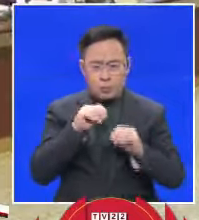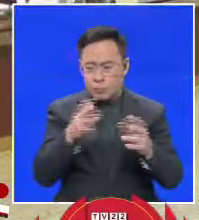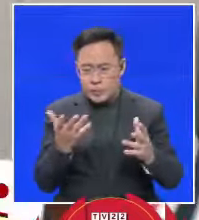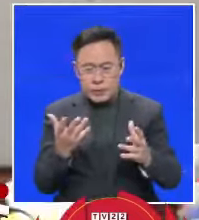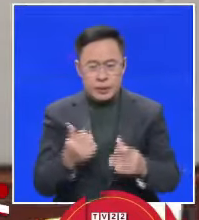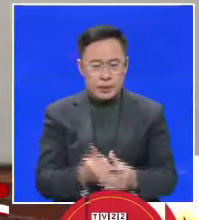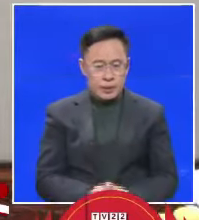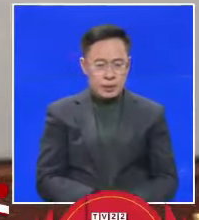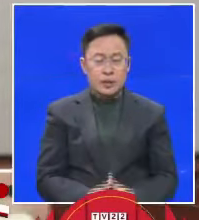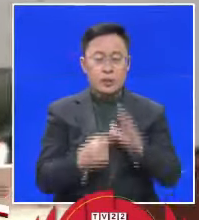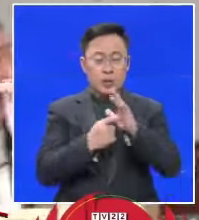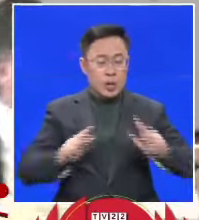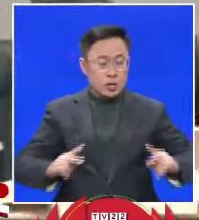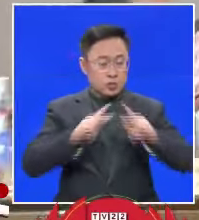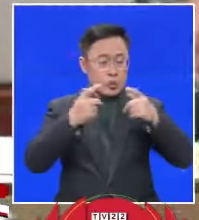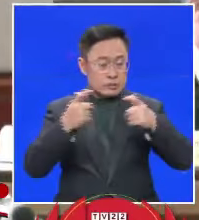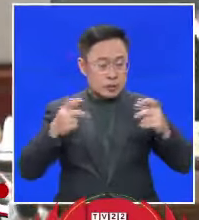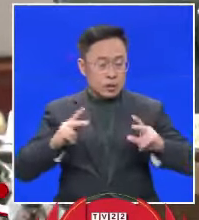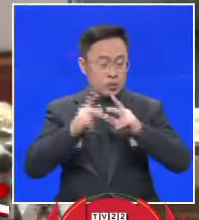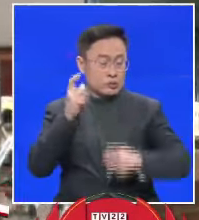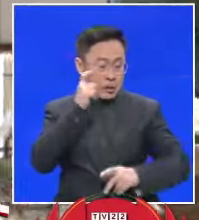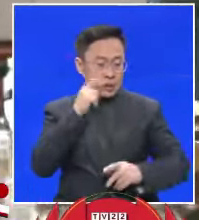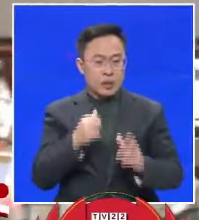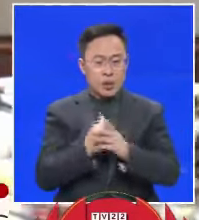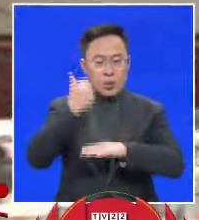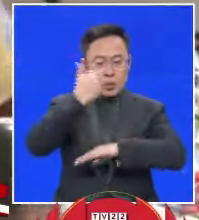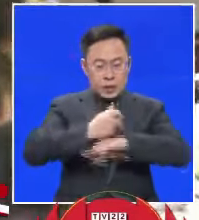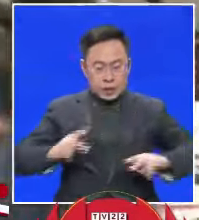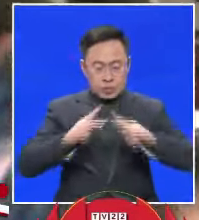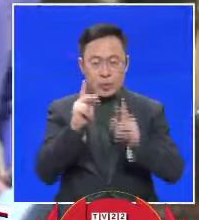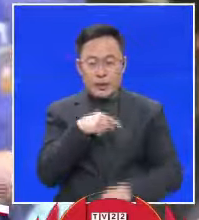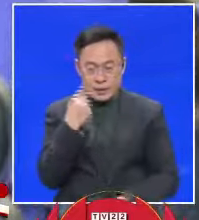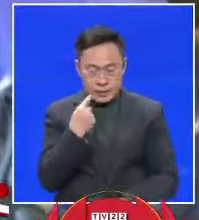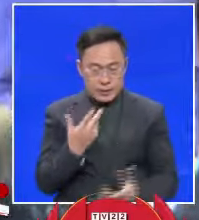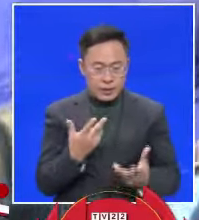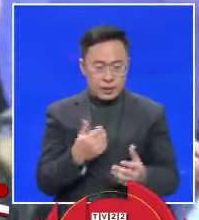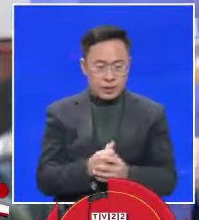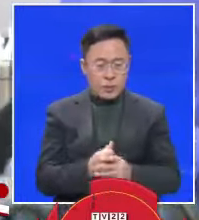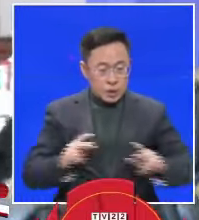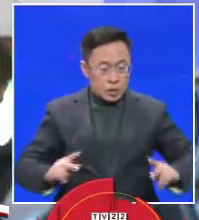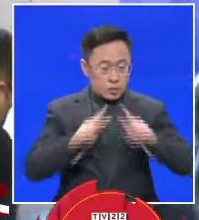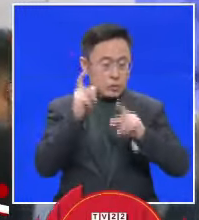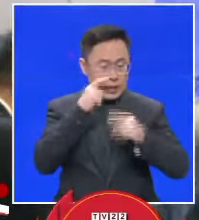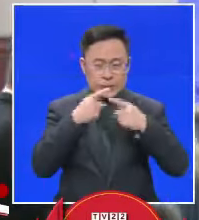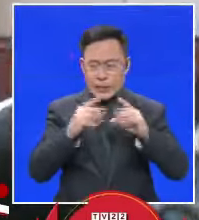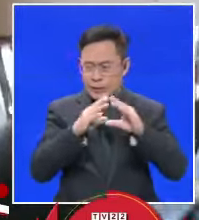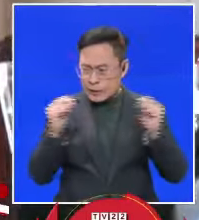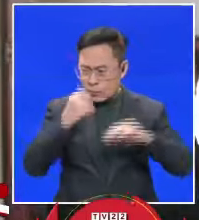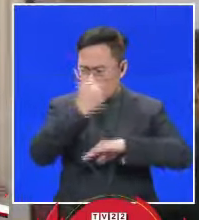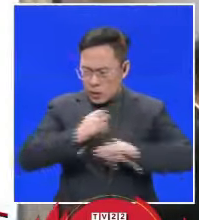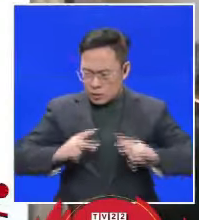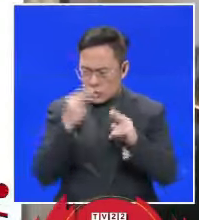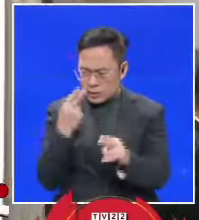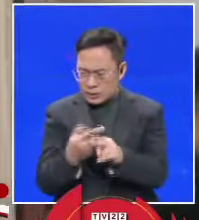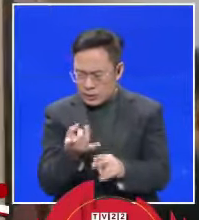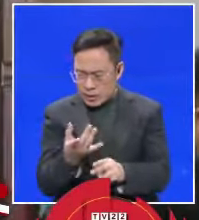ว่าถ้าเป็นกระทรวงใหญ่ๆท่านผู้ชมจำชื่อรัฐมนตรีได้ทุกกระทรวงไหม เ พราะบางกระทรวงใหญ่ก็จริงแต่ตอนนี้นึกชื่อยังไม่ออกเลยว่า